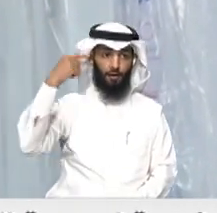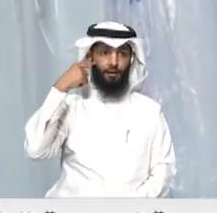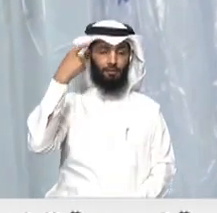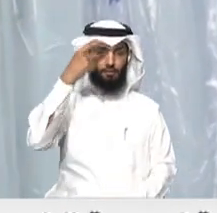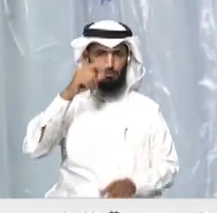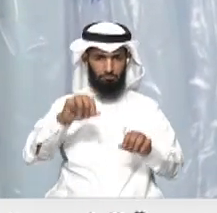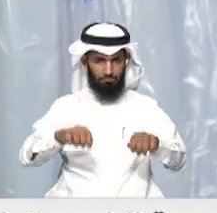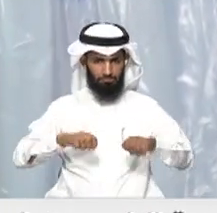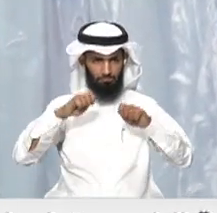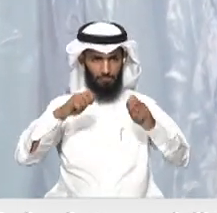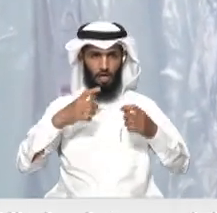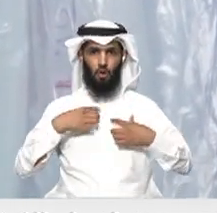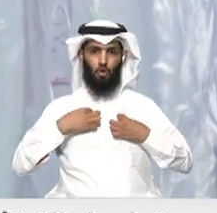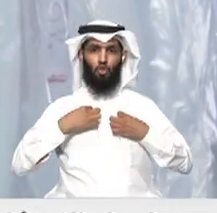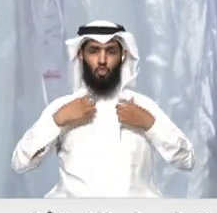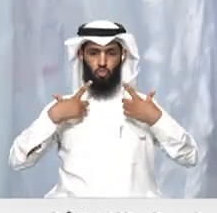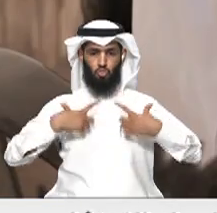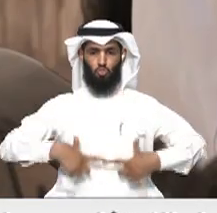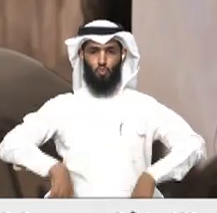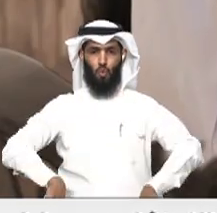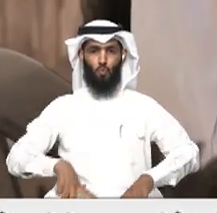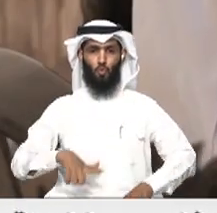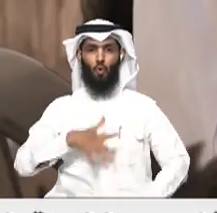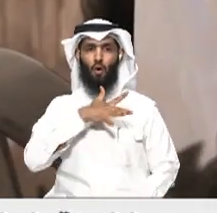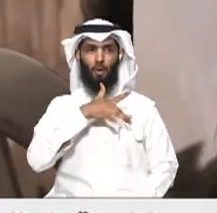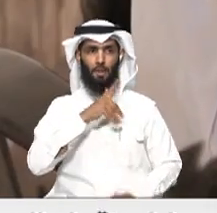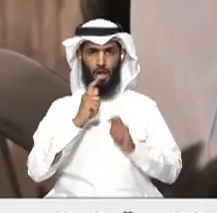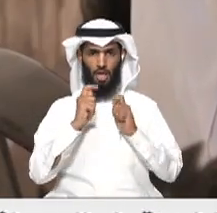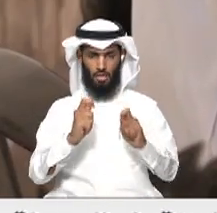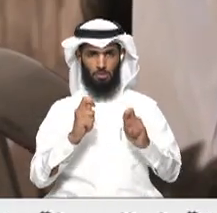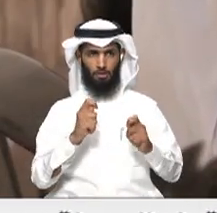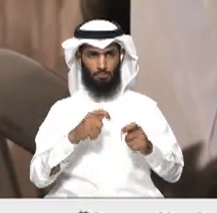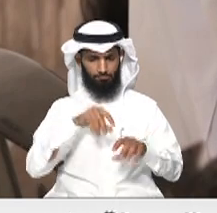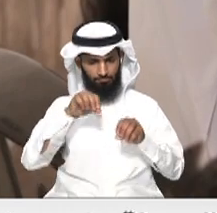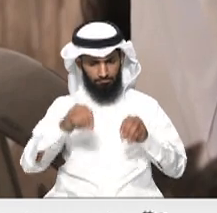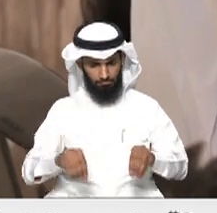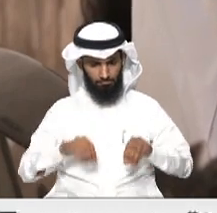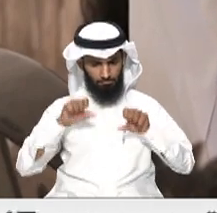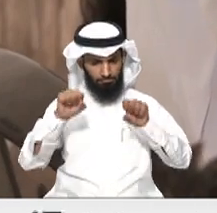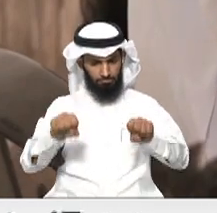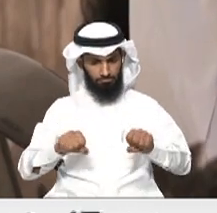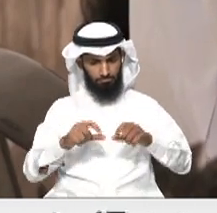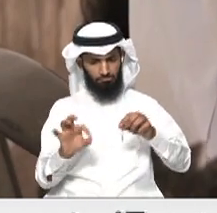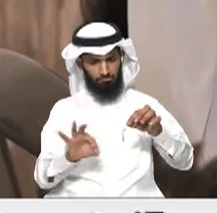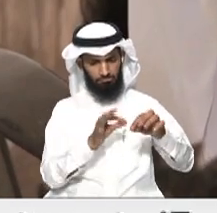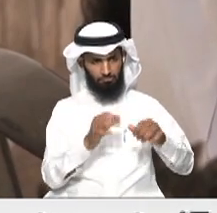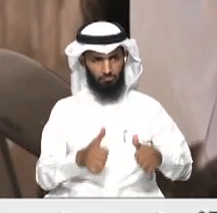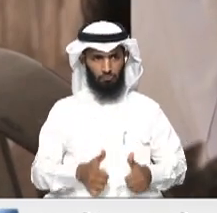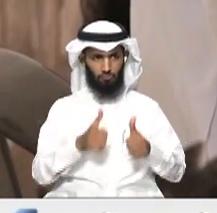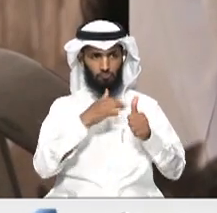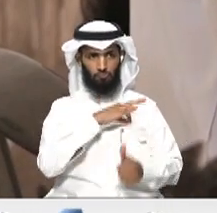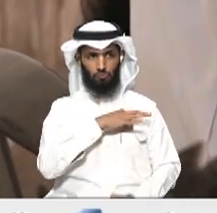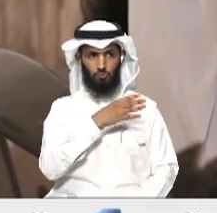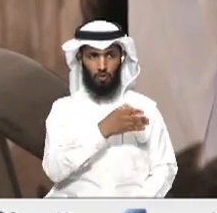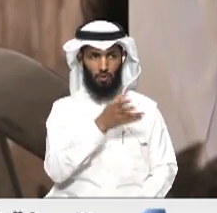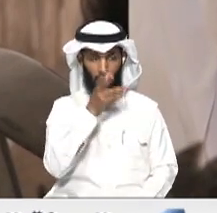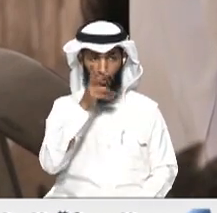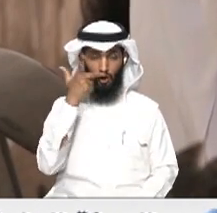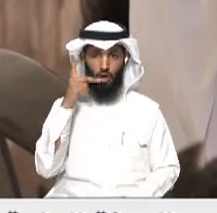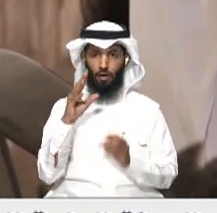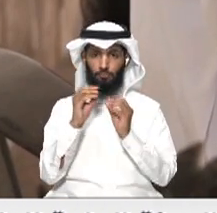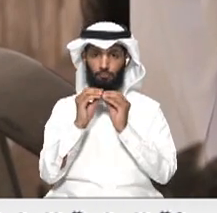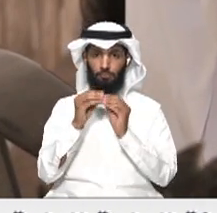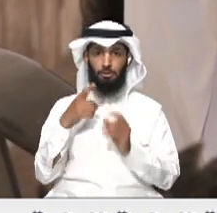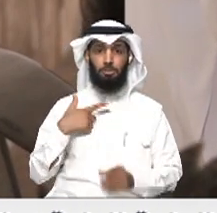الدشداشة العمانية التقليدية. كارية هذه اسمها هي وحدة كارية، اللي كان مجموعة مثل هذه المجموعة سميها كواري أو سموها